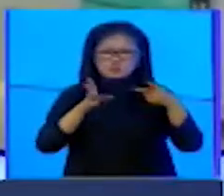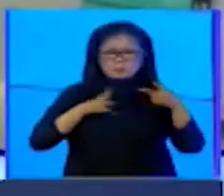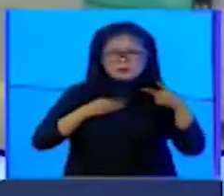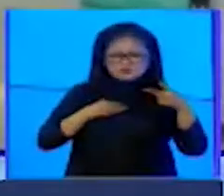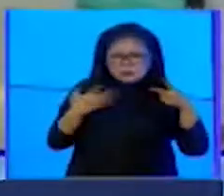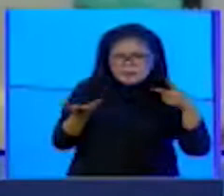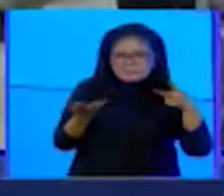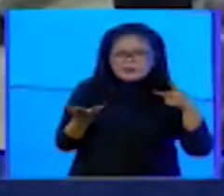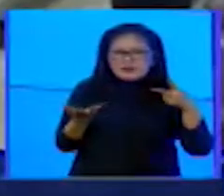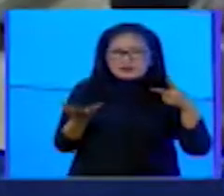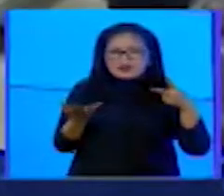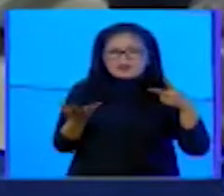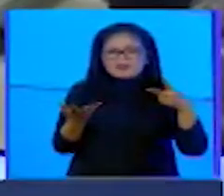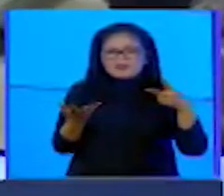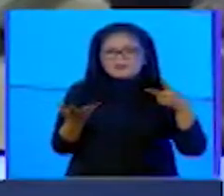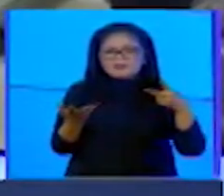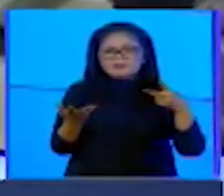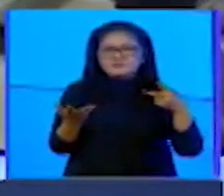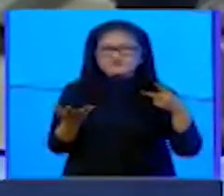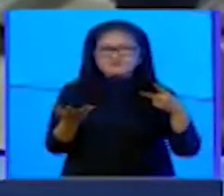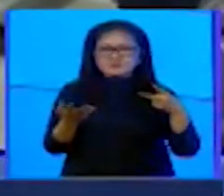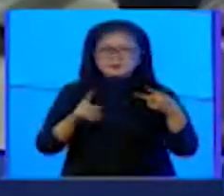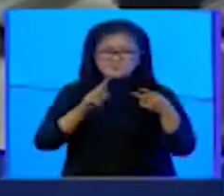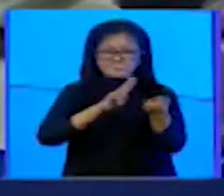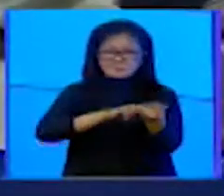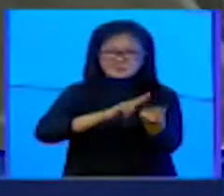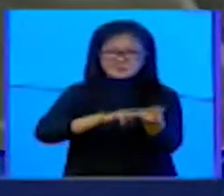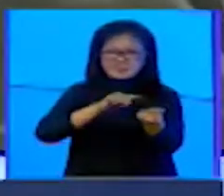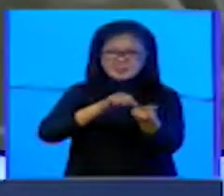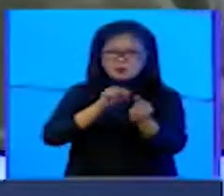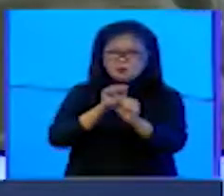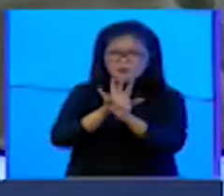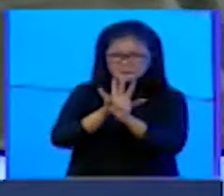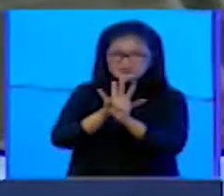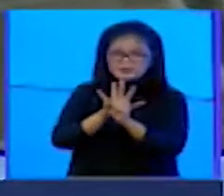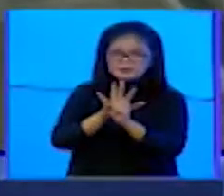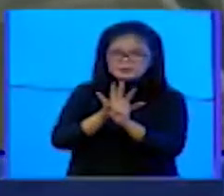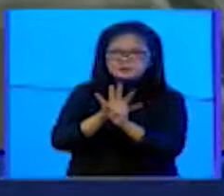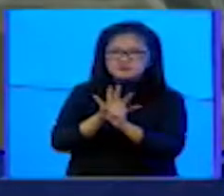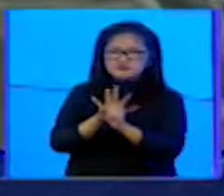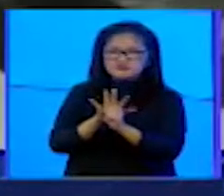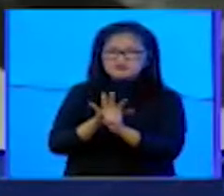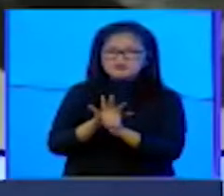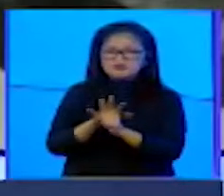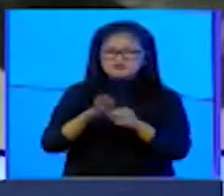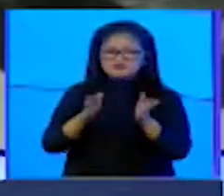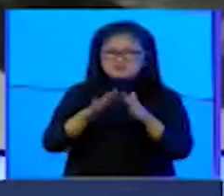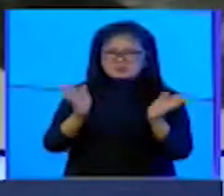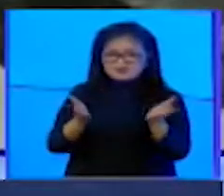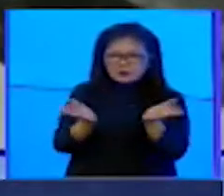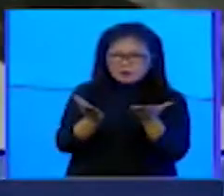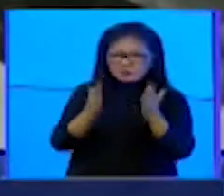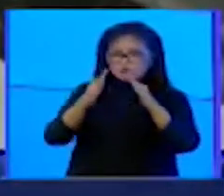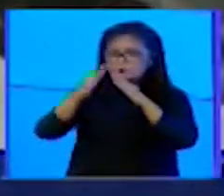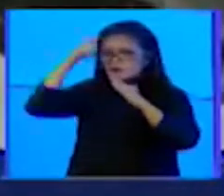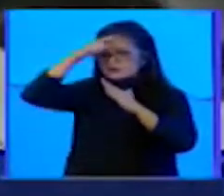dengan demikian dimungkinkan pasien positif asimptomatis maupun gejala ringan itu dirawat di rumah sakit. Dan